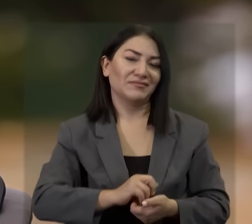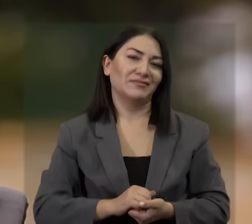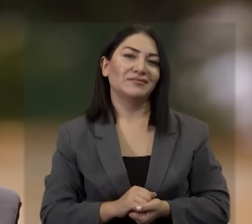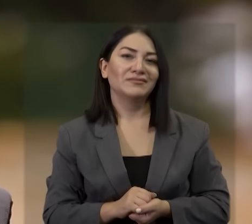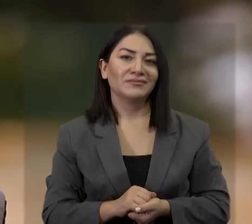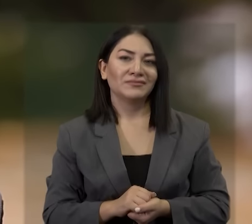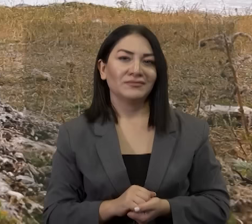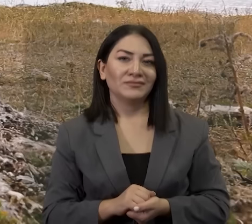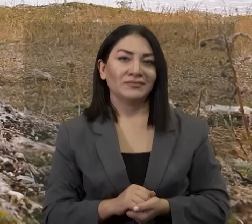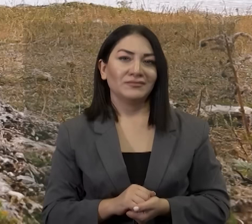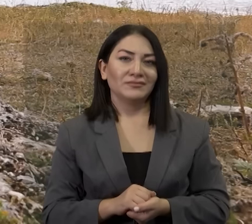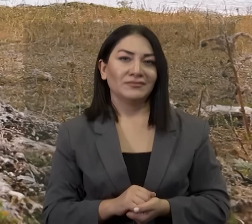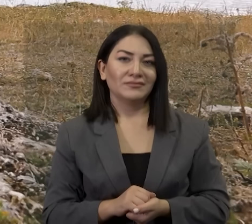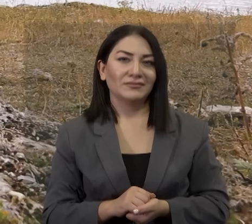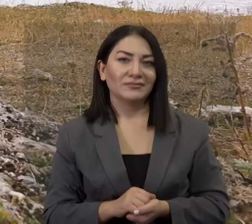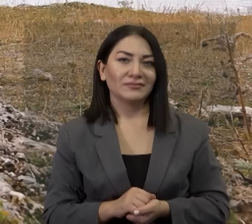նայում։